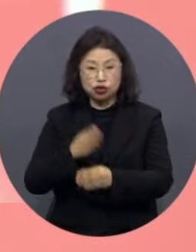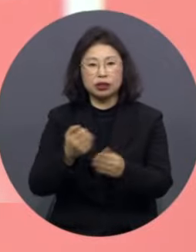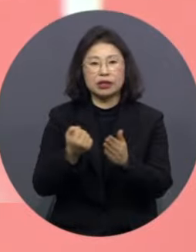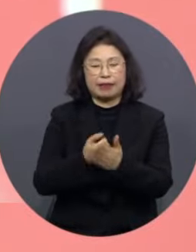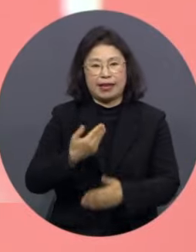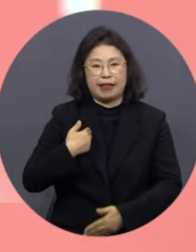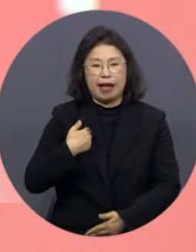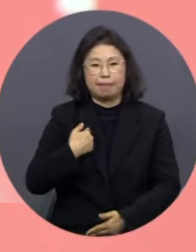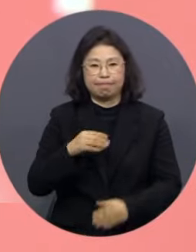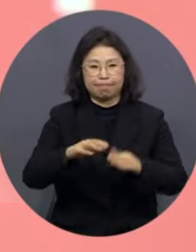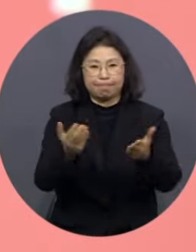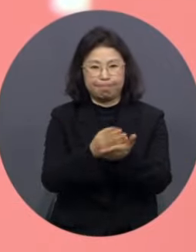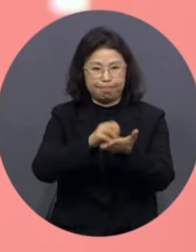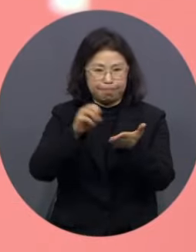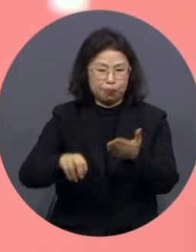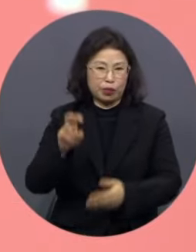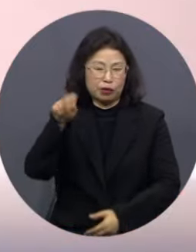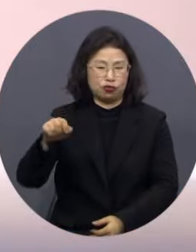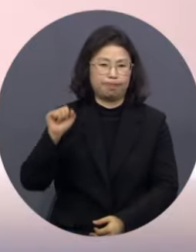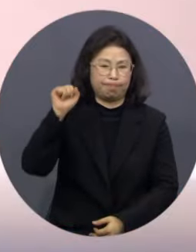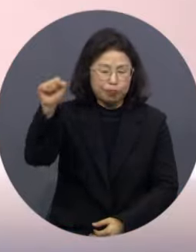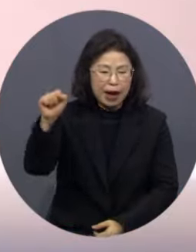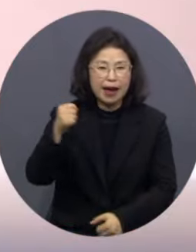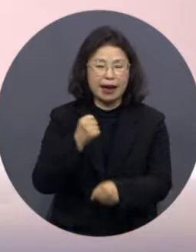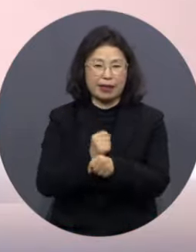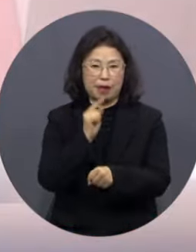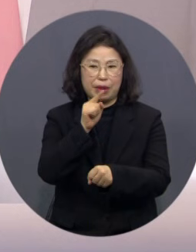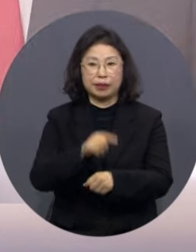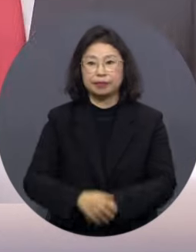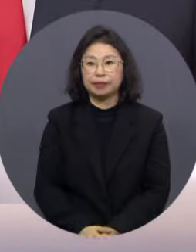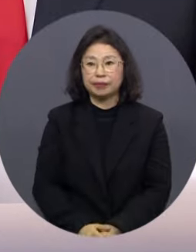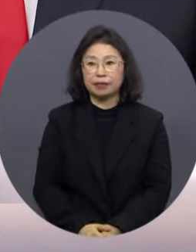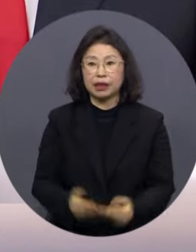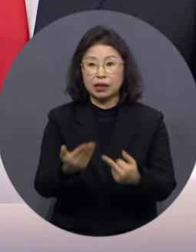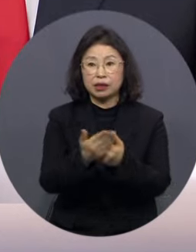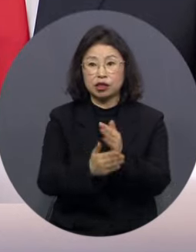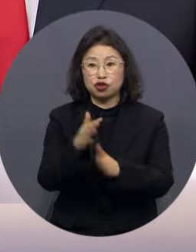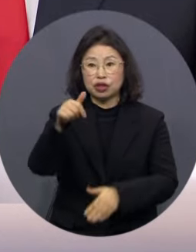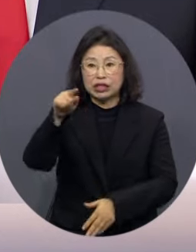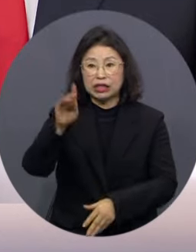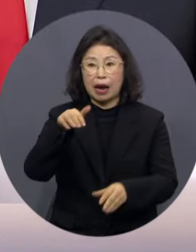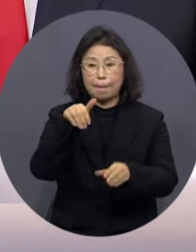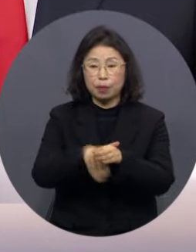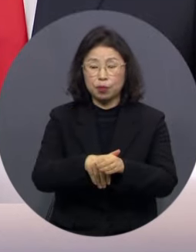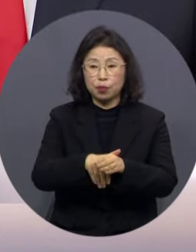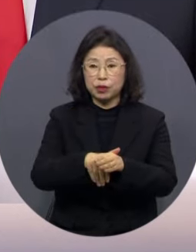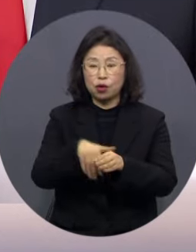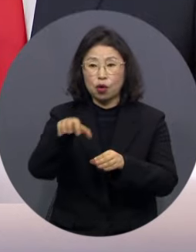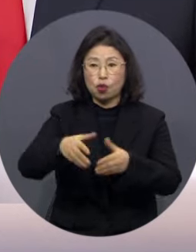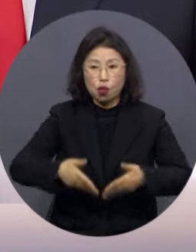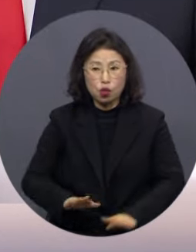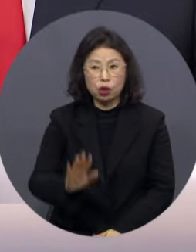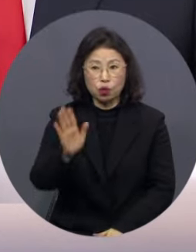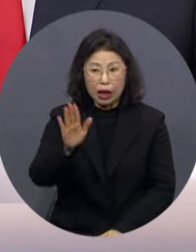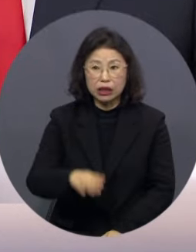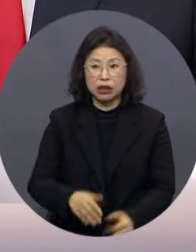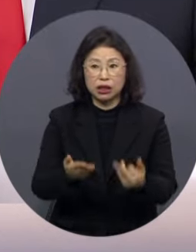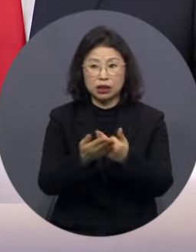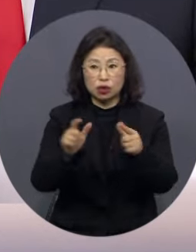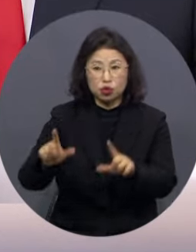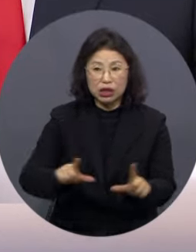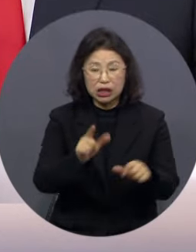끝까지 완주하겠다고 밝혔습니다 제 갑지 출신도 아닌 제주대에서 상하지도